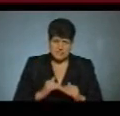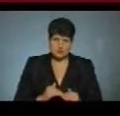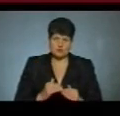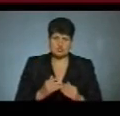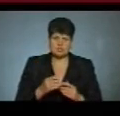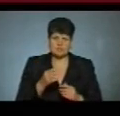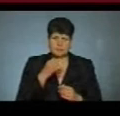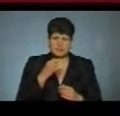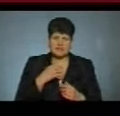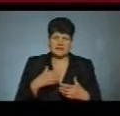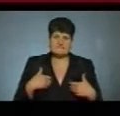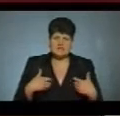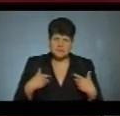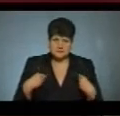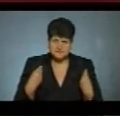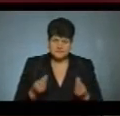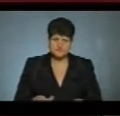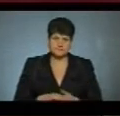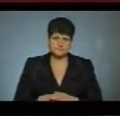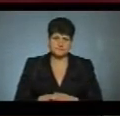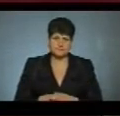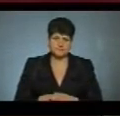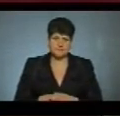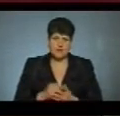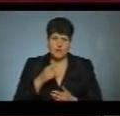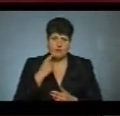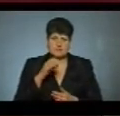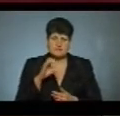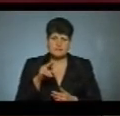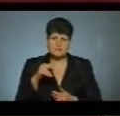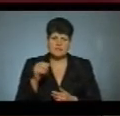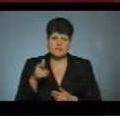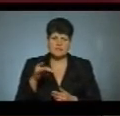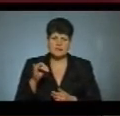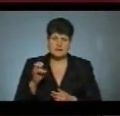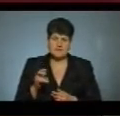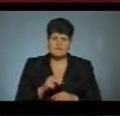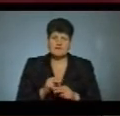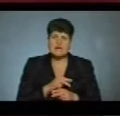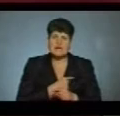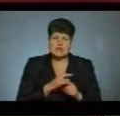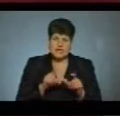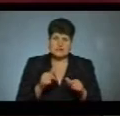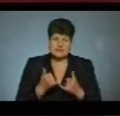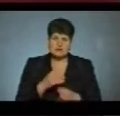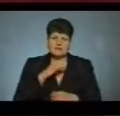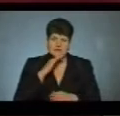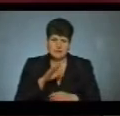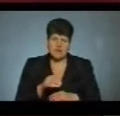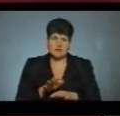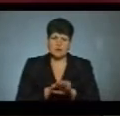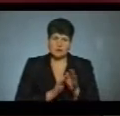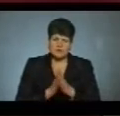антибіотикотерапія, вітамінотерапія. За словами Стефанії Підгірної, в лікарні зараз достатньо масок і рукавиць.